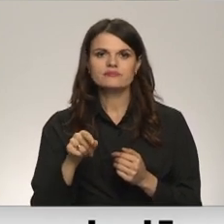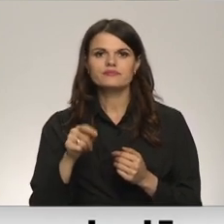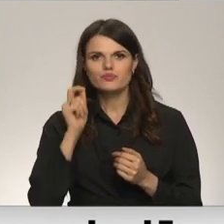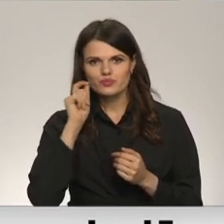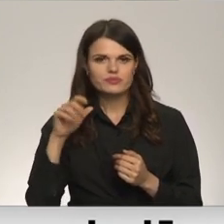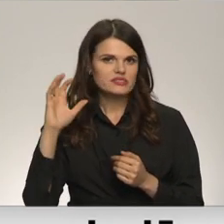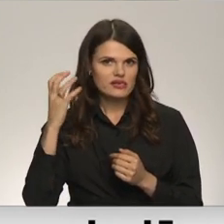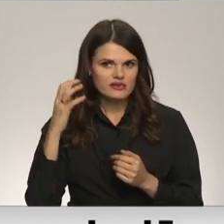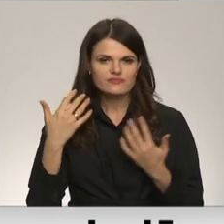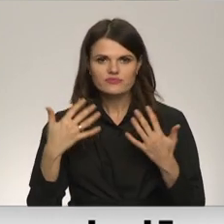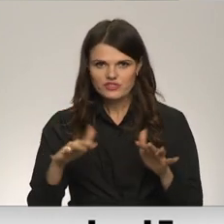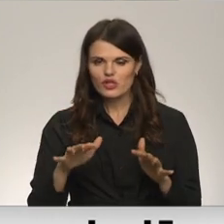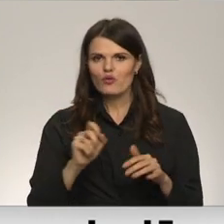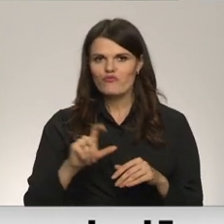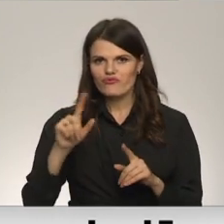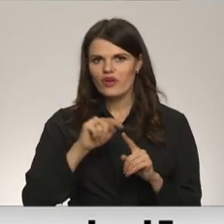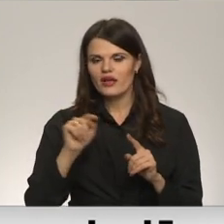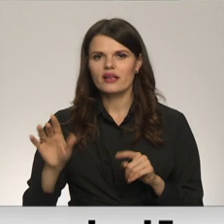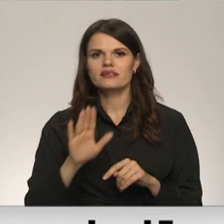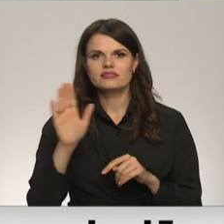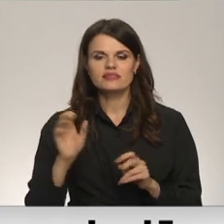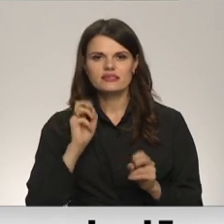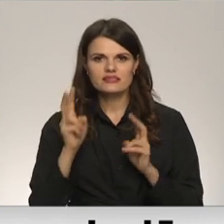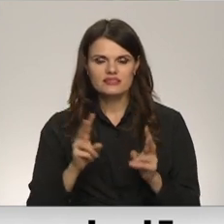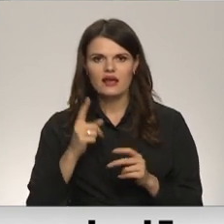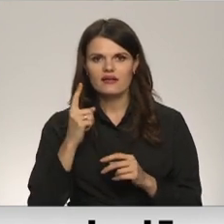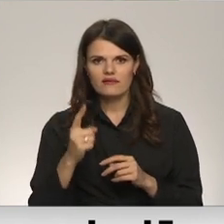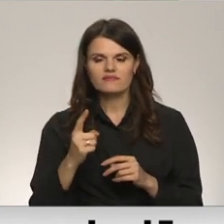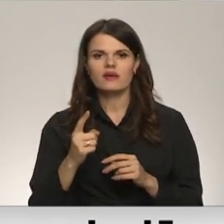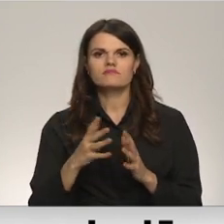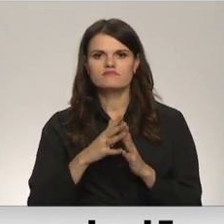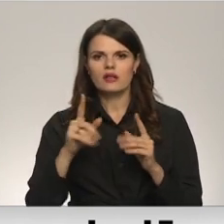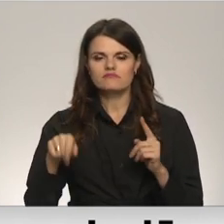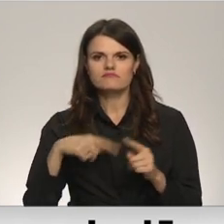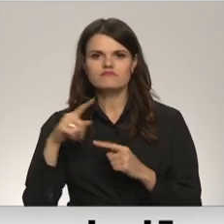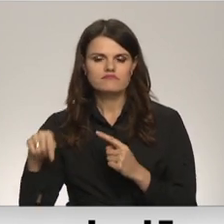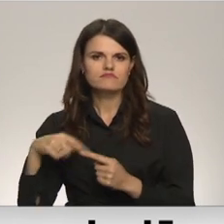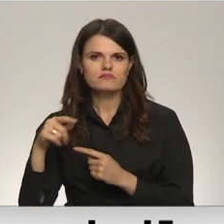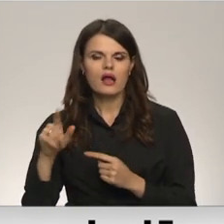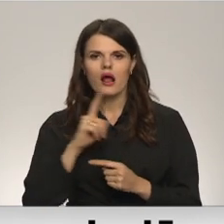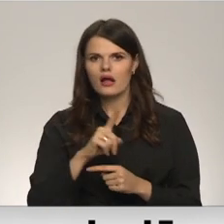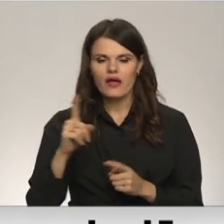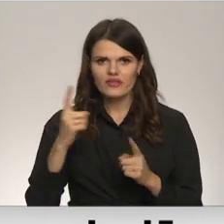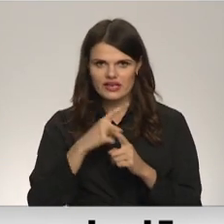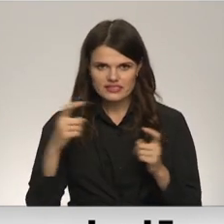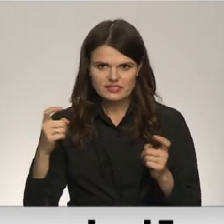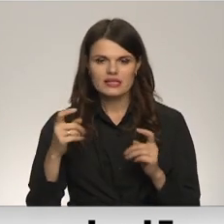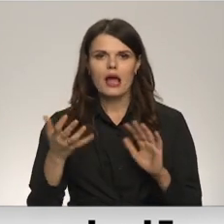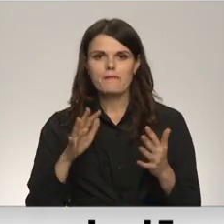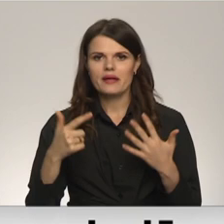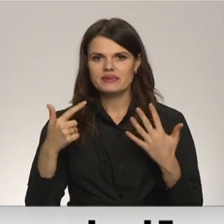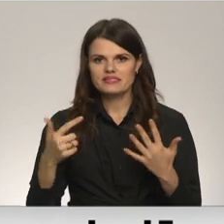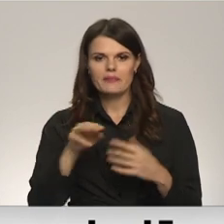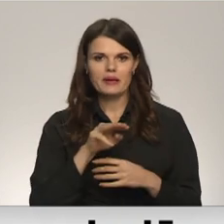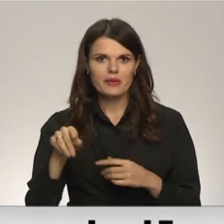Ukrainas radio ēterā jau vairākas dienas skan viens liels maratons. Katrs ziņu izlaidums ir ap 7 minūtēm garš.